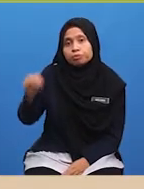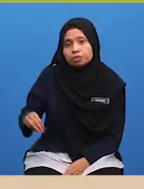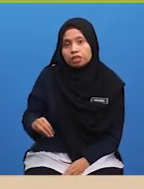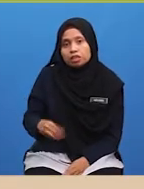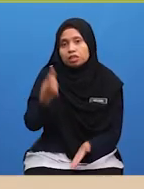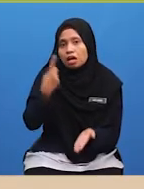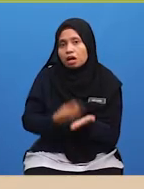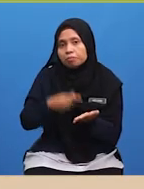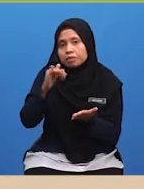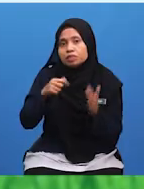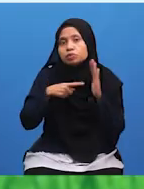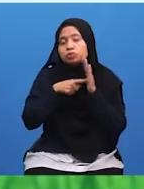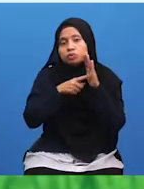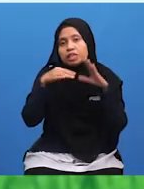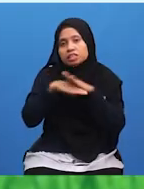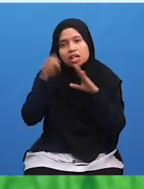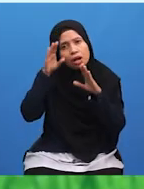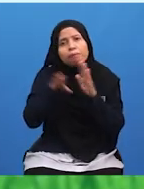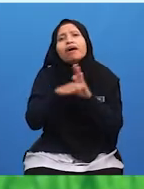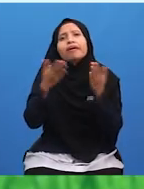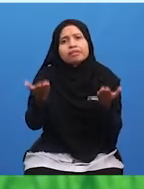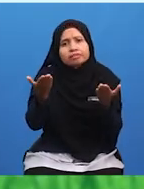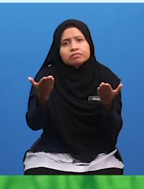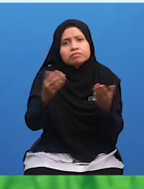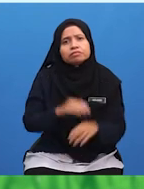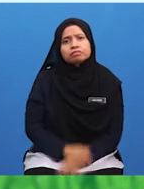Murid-murid, apa yang ditunjukkan dalam gambar ini?